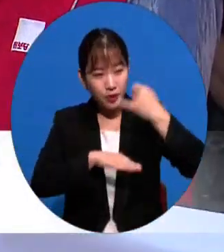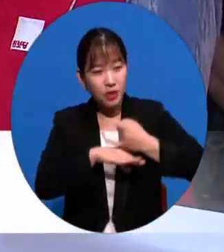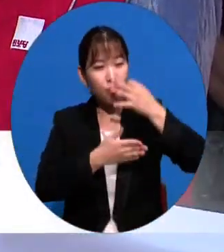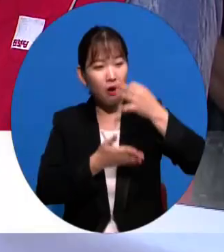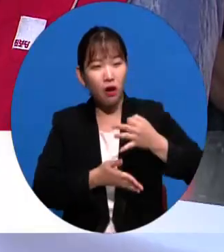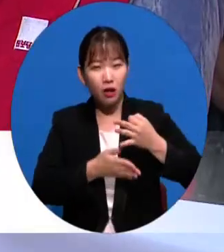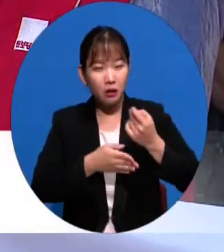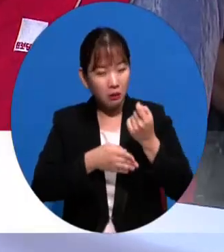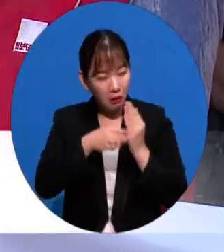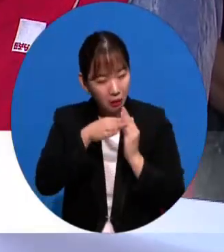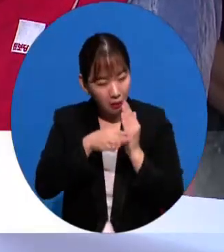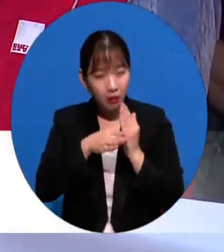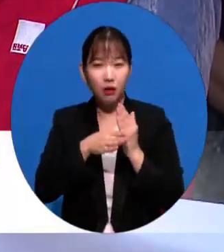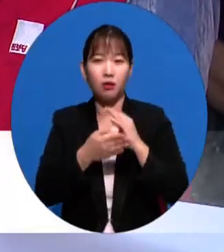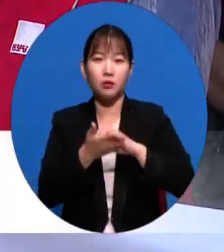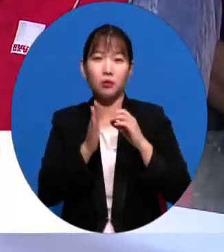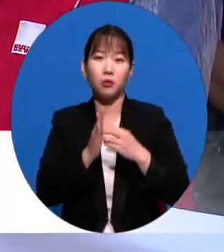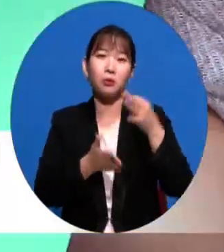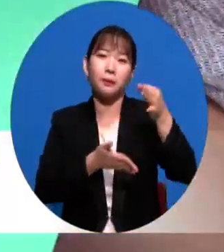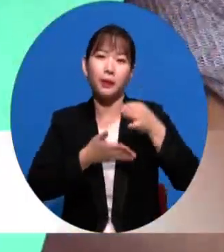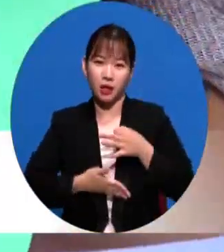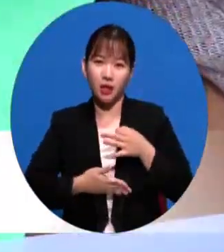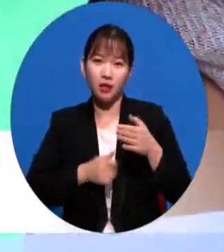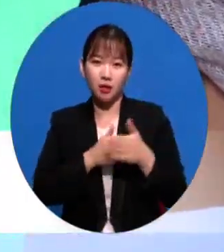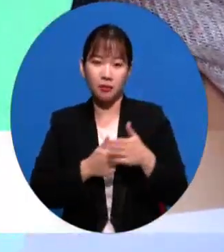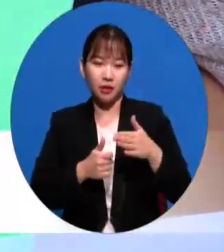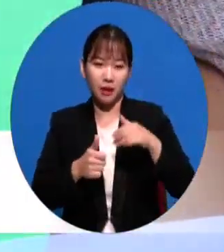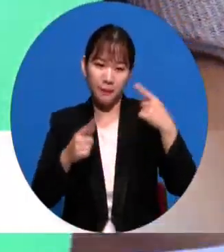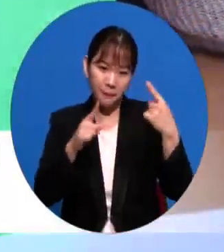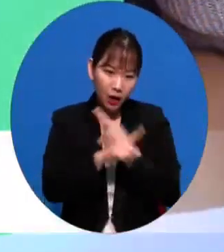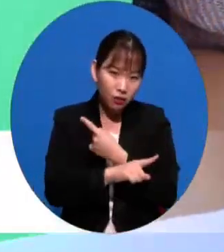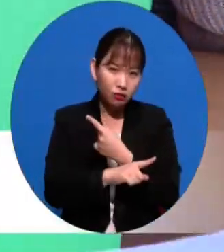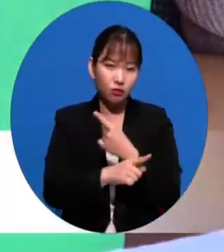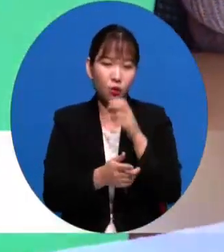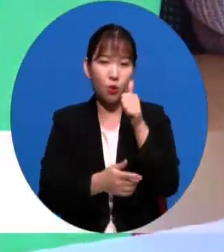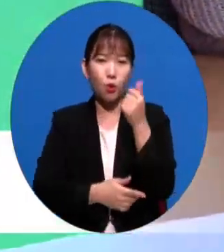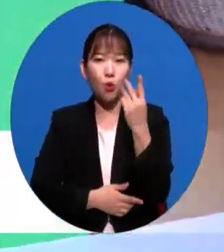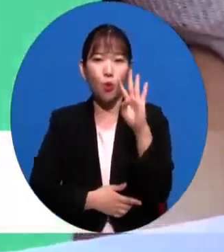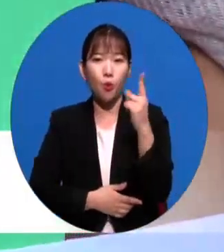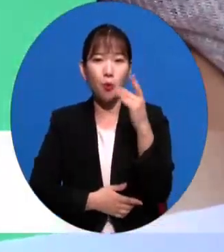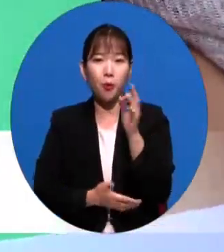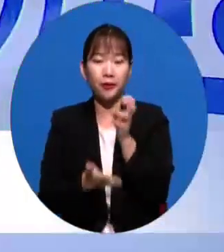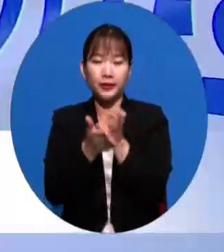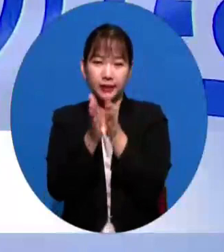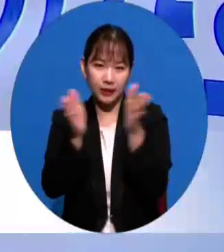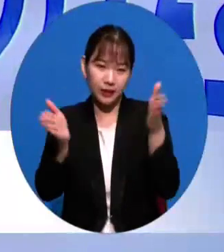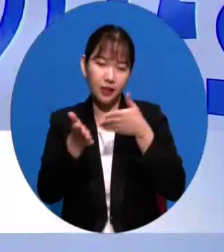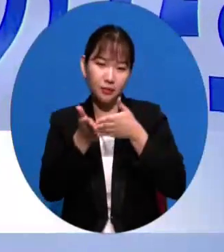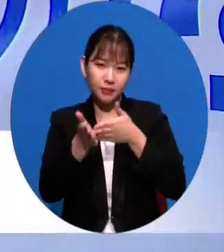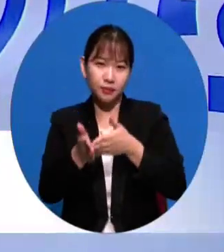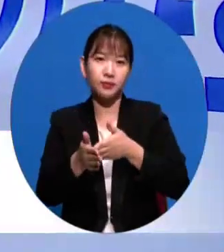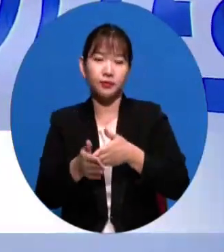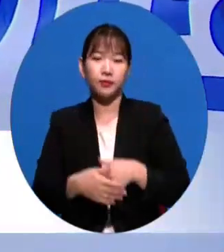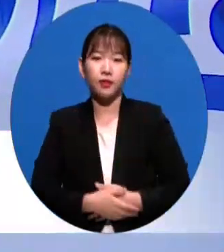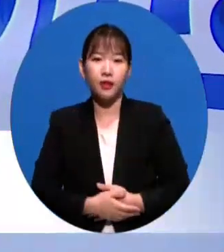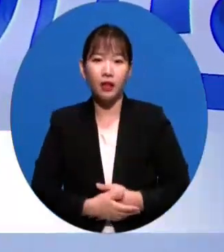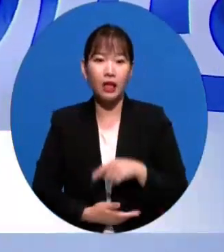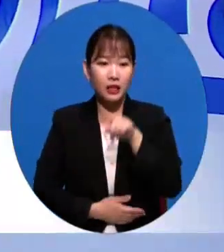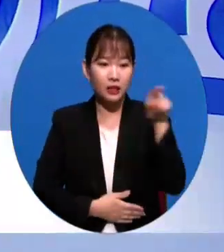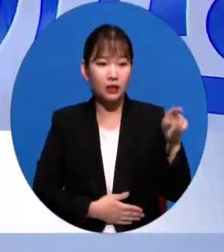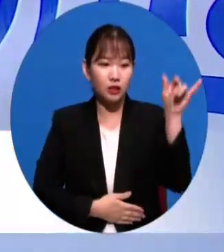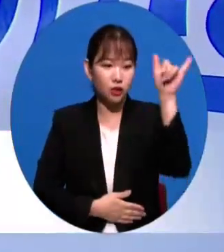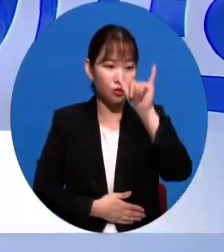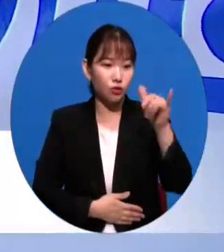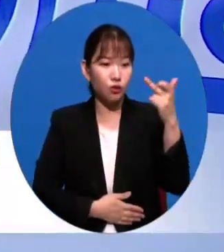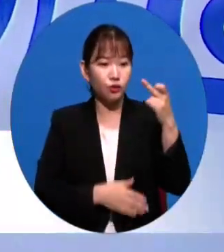최저임금을 겨우 넘는 인건비를 받고 있다며 처우 개선과 호봉제 시행을 요구했습니다. 이들은 전국